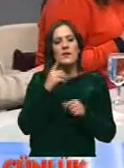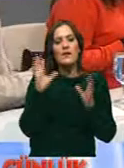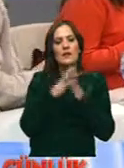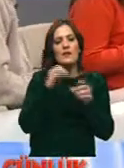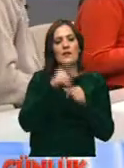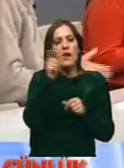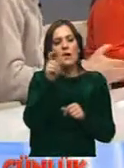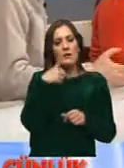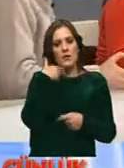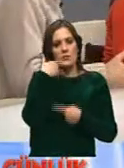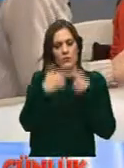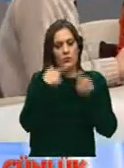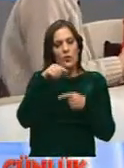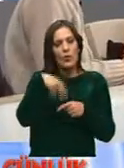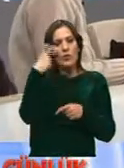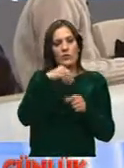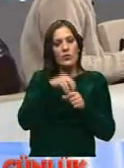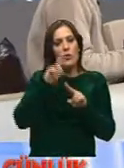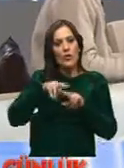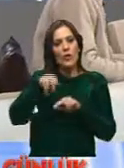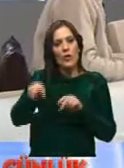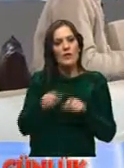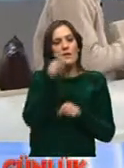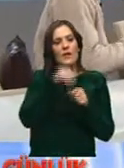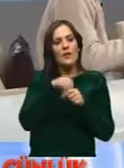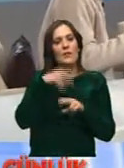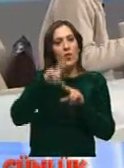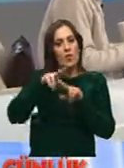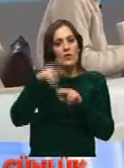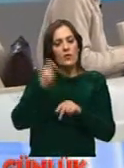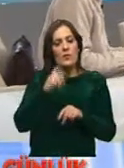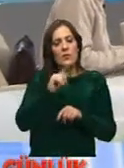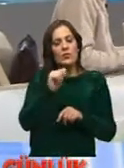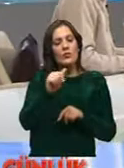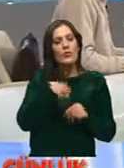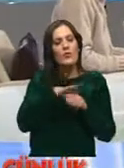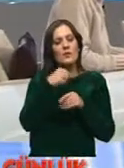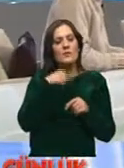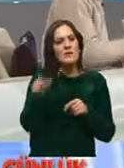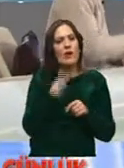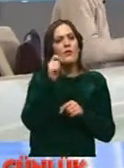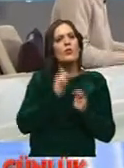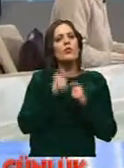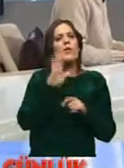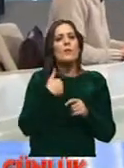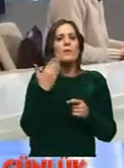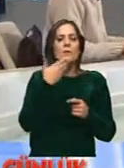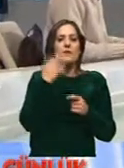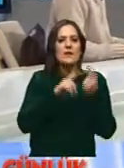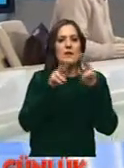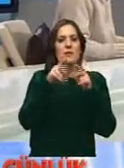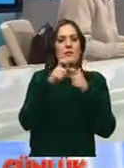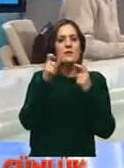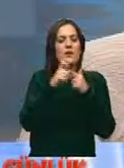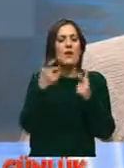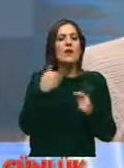dağarcıktan, dağardan söz ediyoruz. Tabii. O türküleri öğreterek oradaki kavramları kazandırıyorsunuz. Belki günlük hayatta o kavramları biz kullanmıyoruz. Doğru. Mesela imece.